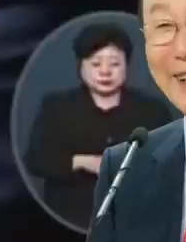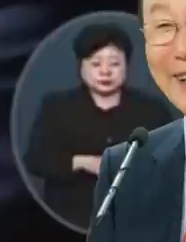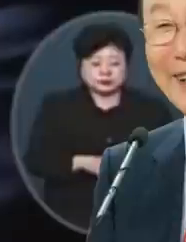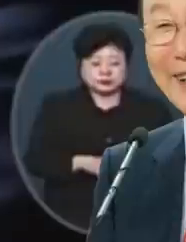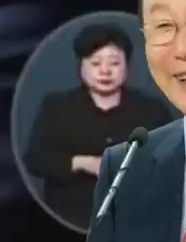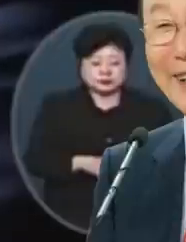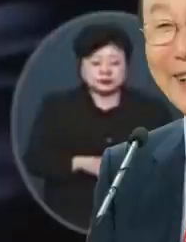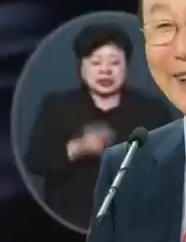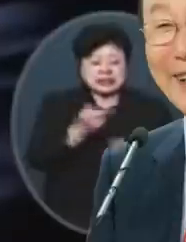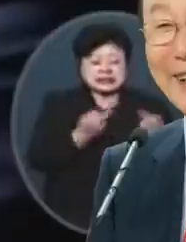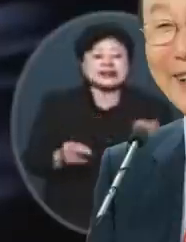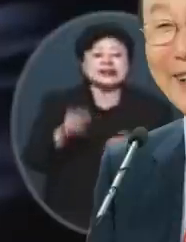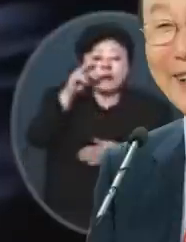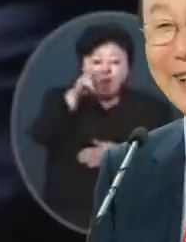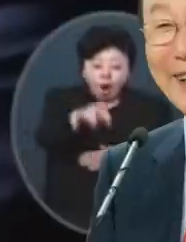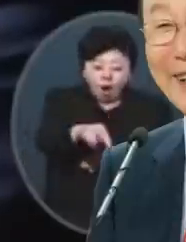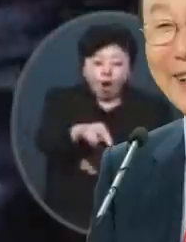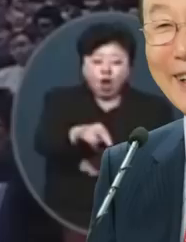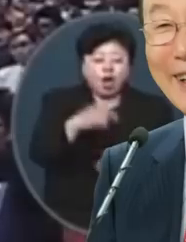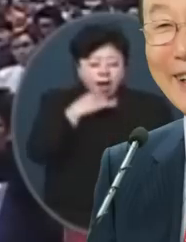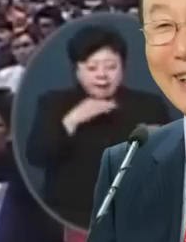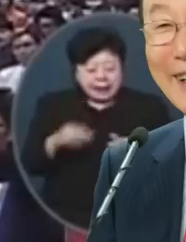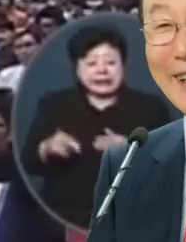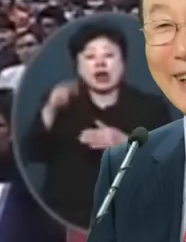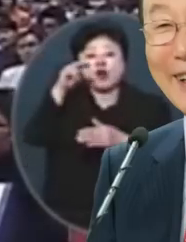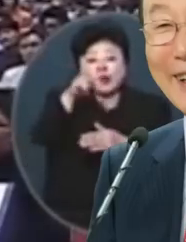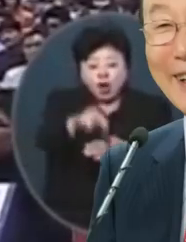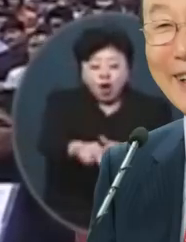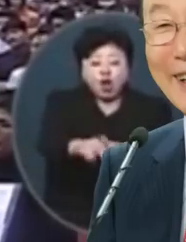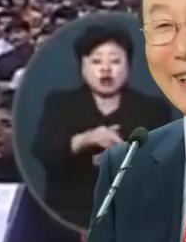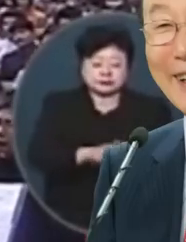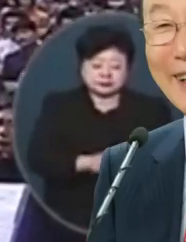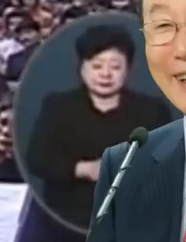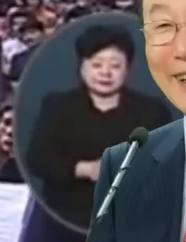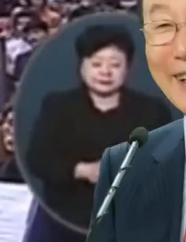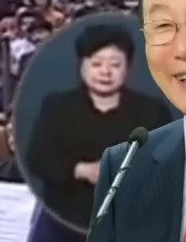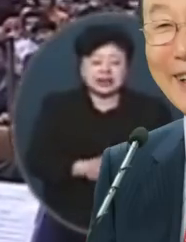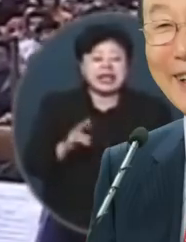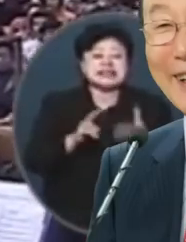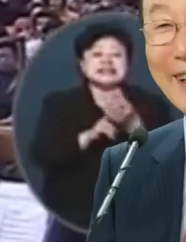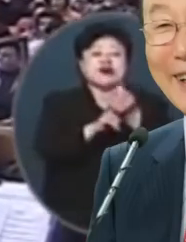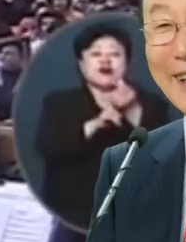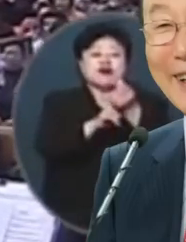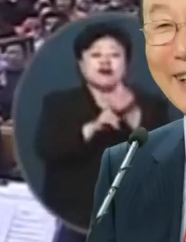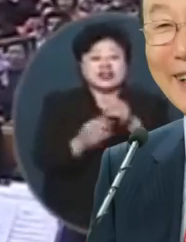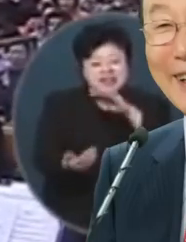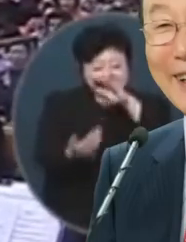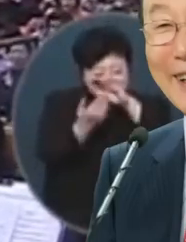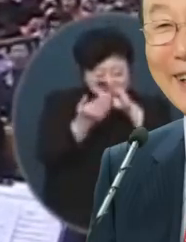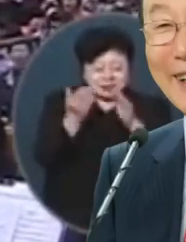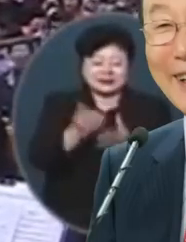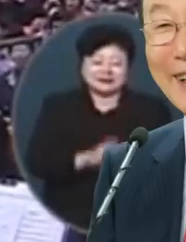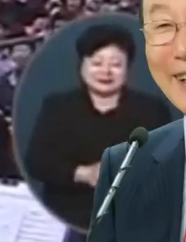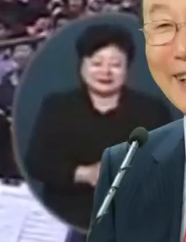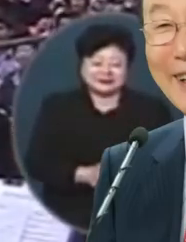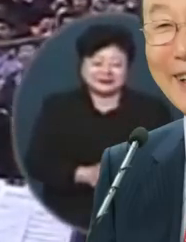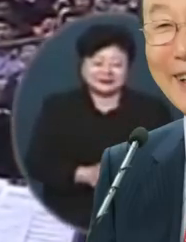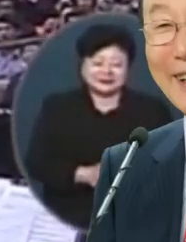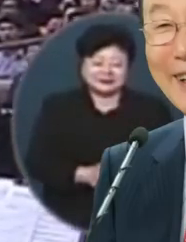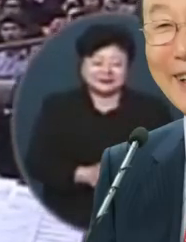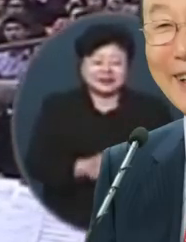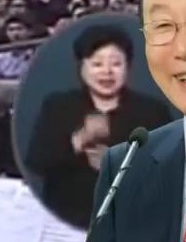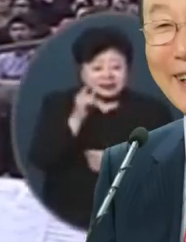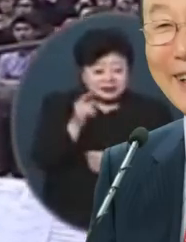태산을 넘고 바다를 가르며 기적을 행해지는 것입니다.